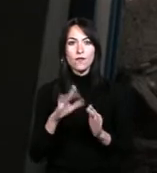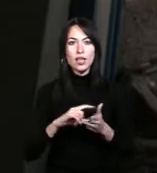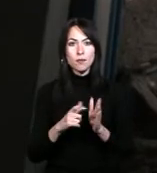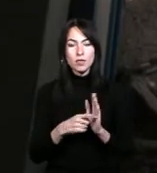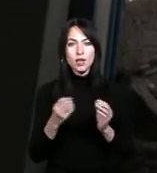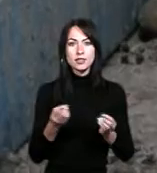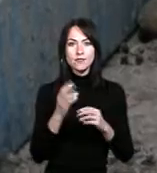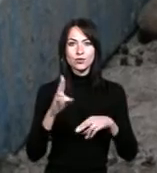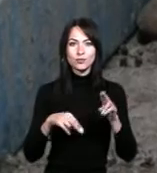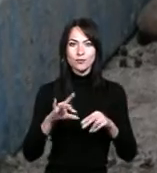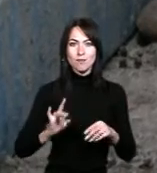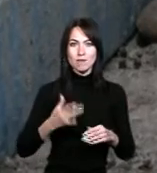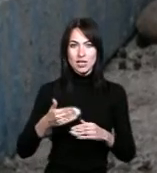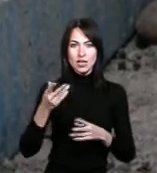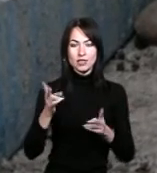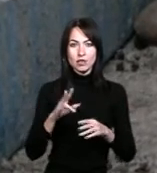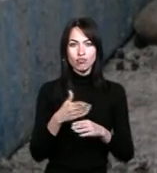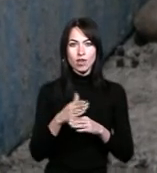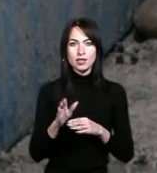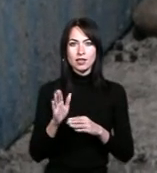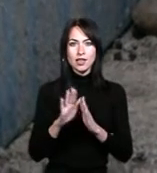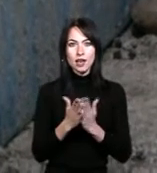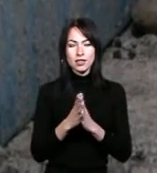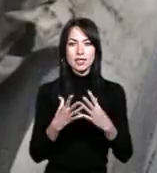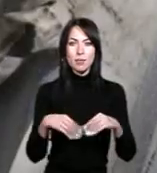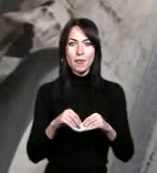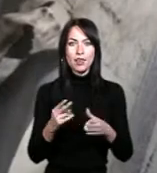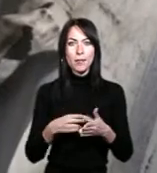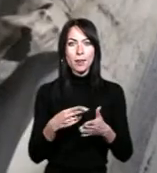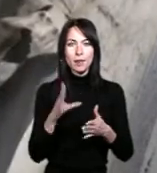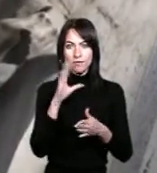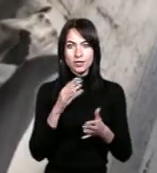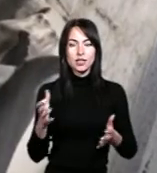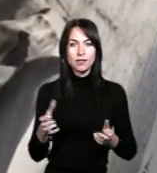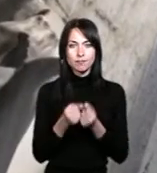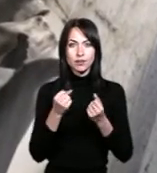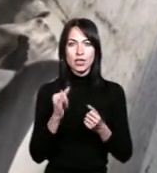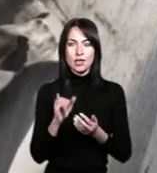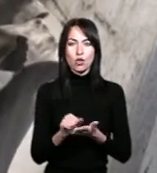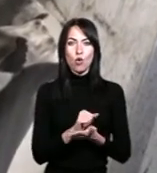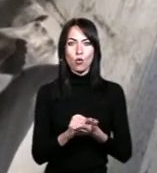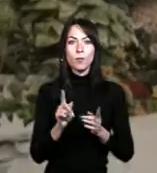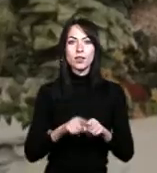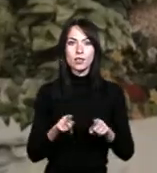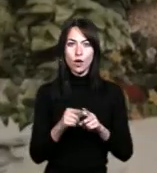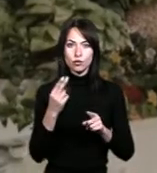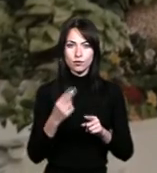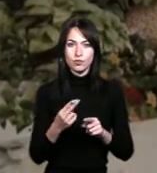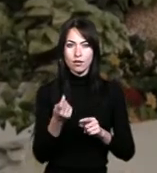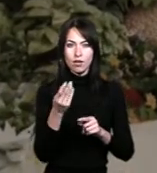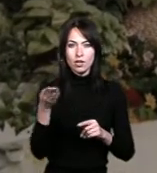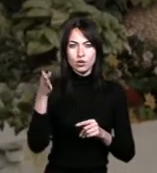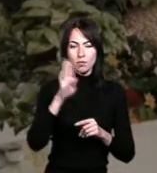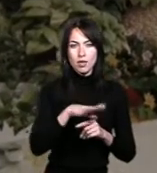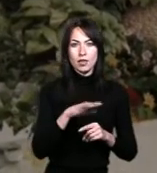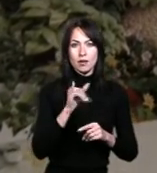пофарбовані білі стіни. Залишилася частина книжок сімейної бібліотеки. Встигли врятувати й документи. Також вцілів шматок шпалер та